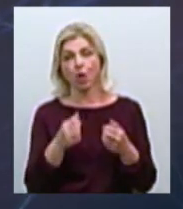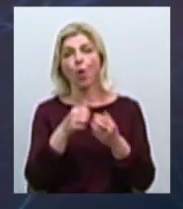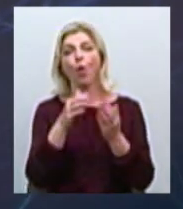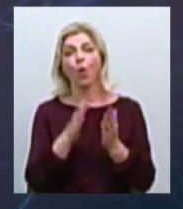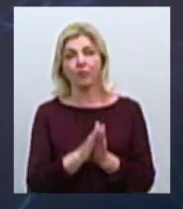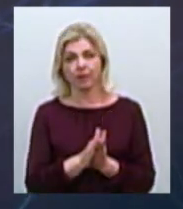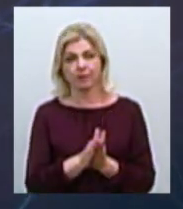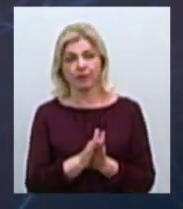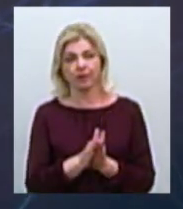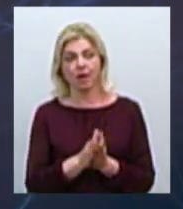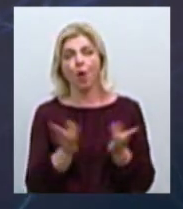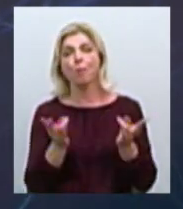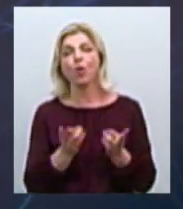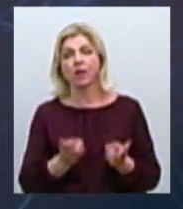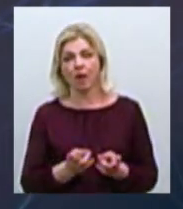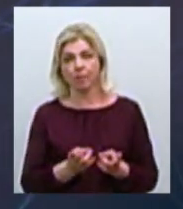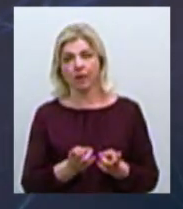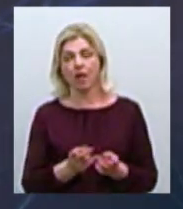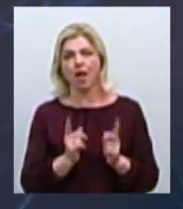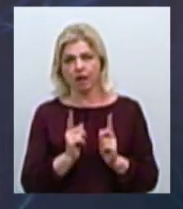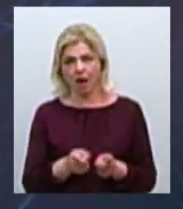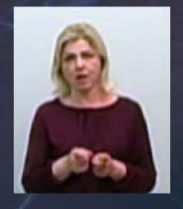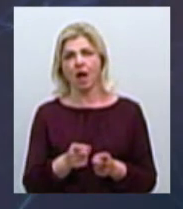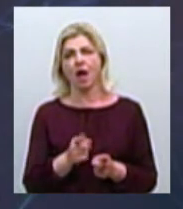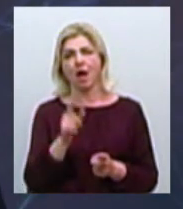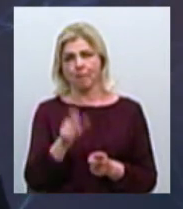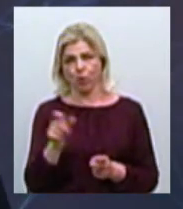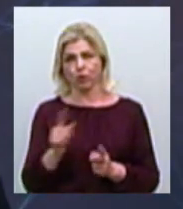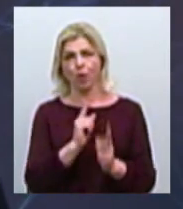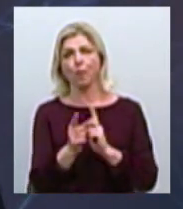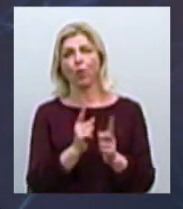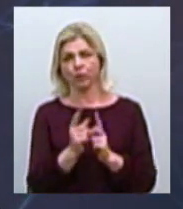так, потреба, тобто реальний пасажиропотік?